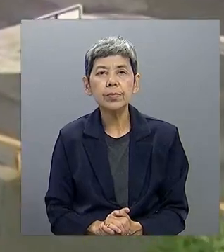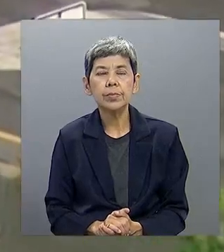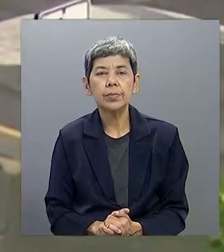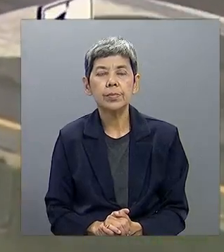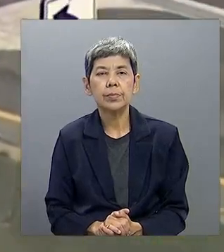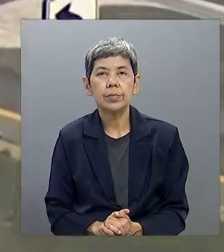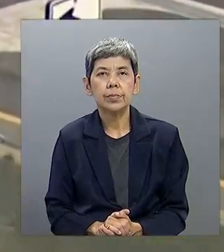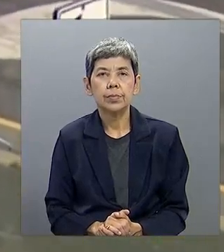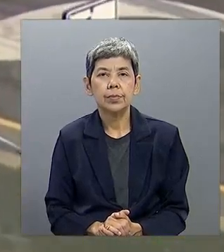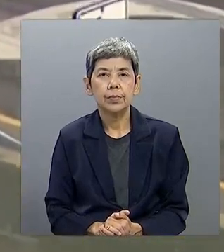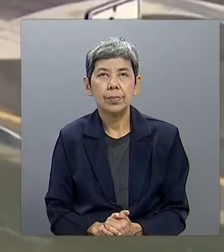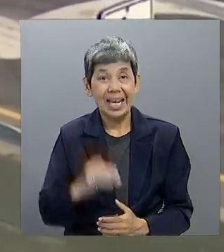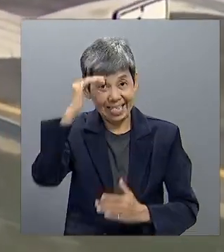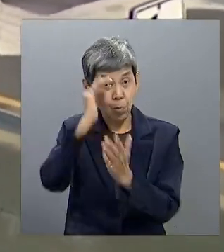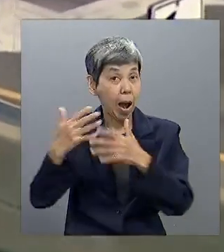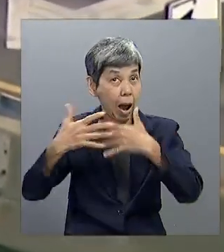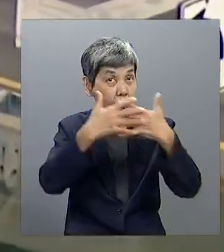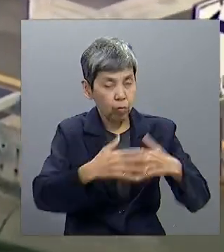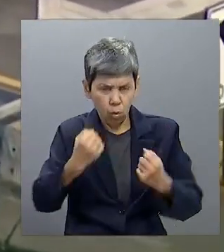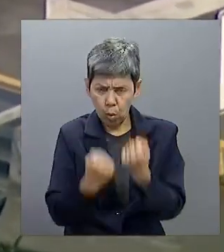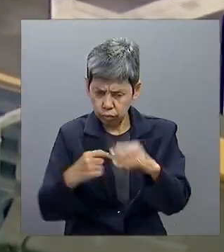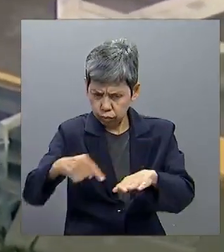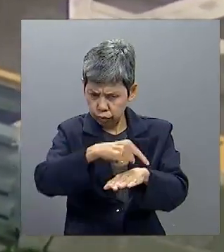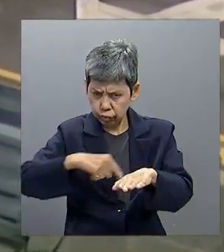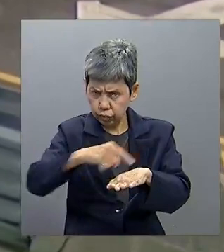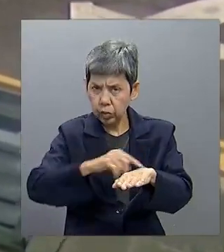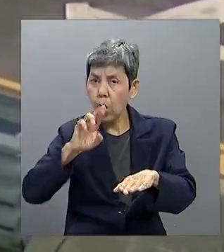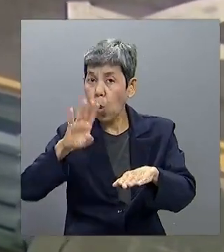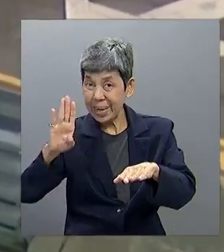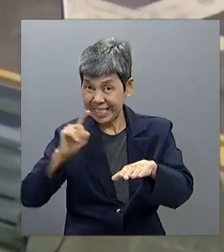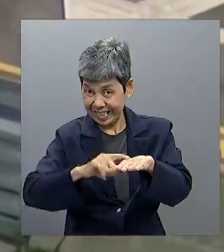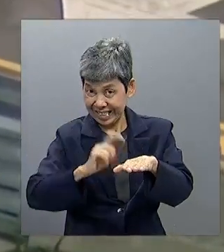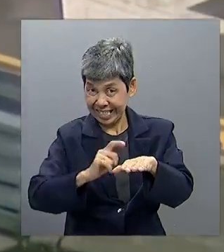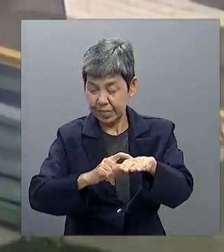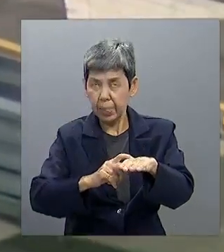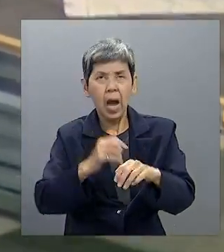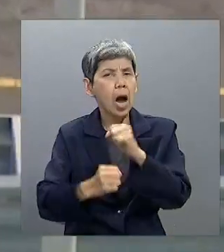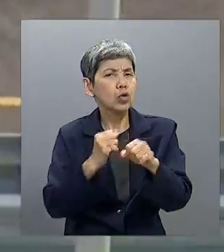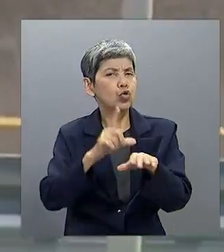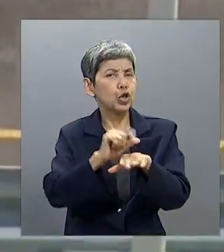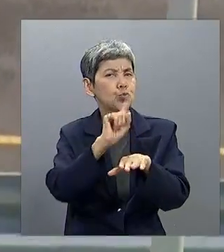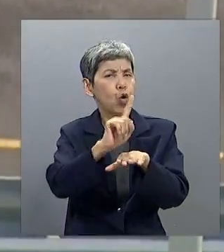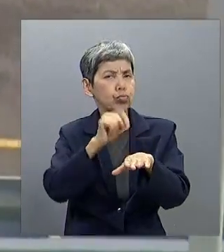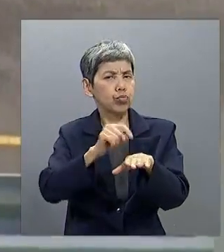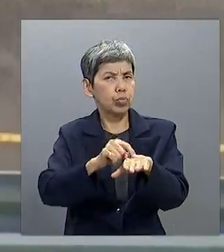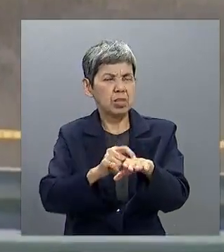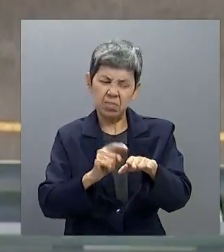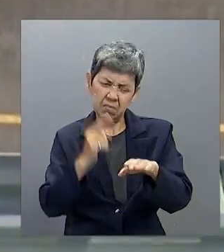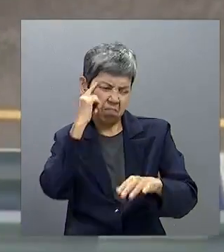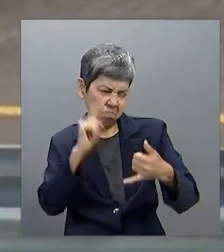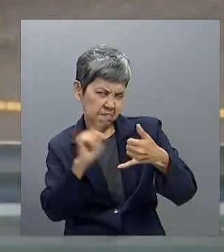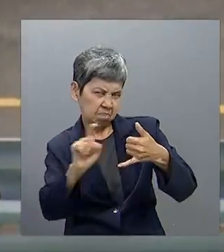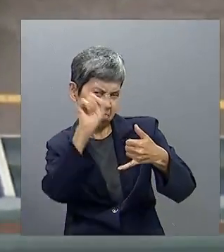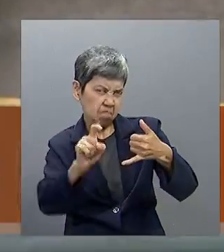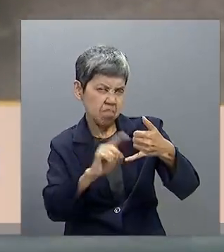ตำรวจสหรัฐตรวจสอบรถยนต์ของระเบิด ECreamโอ้ the thirdวัย 22ปีที่เป็นผู้ต้องสงสัยว่ามีส่วน